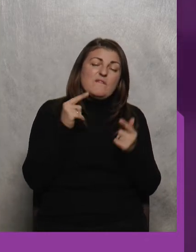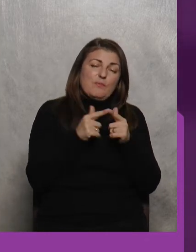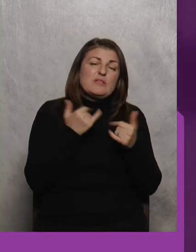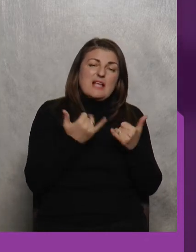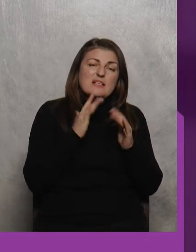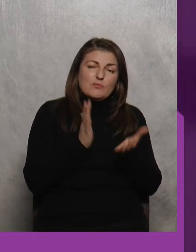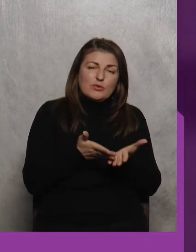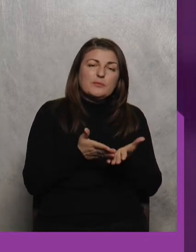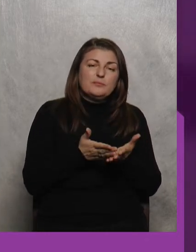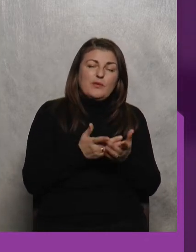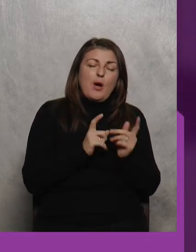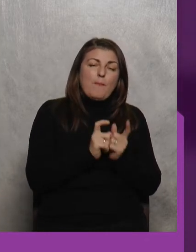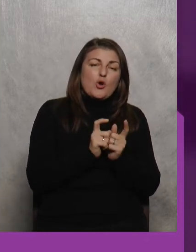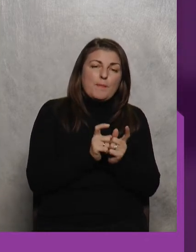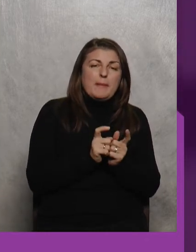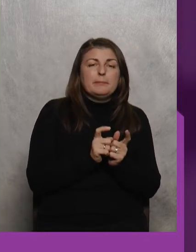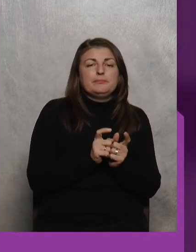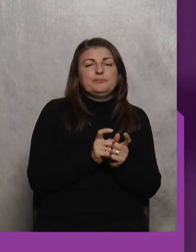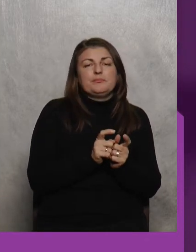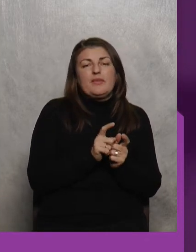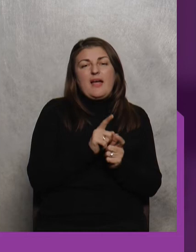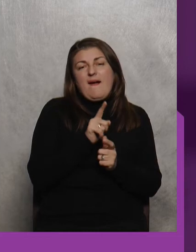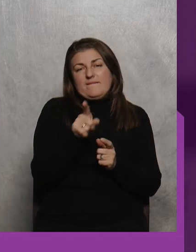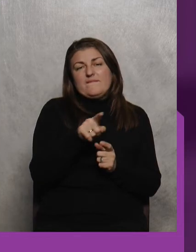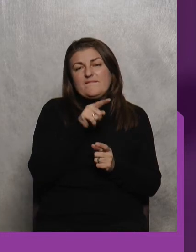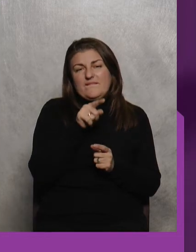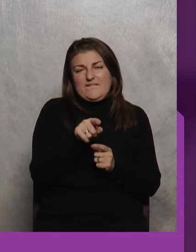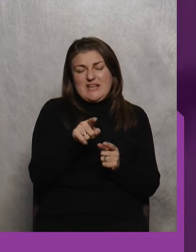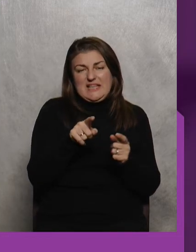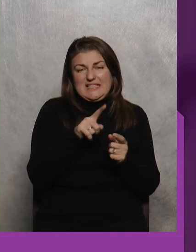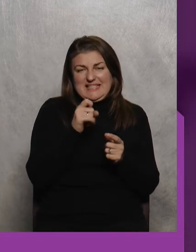буде боротьба. То ви за нього, так?